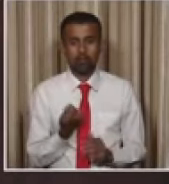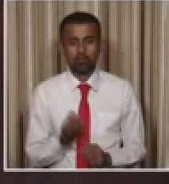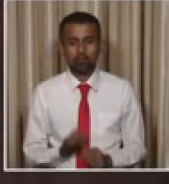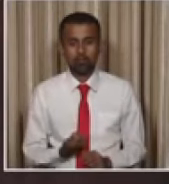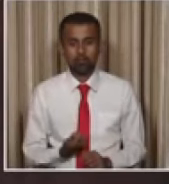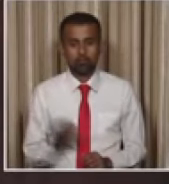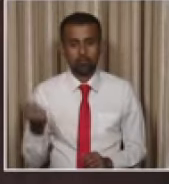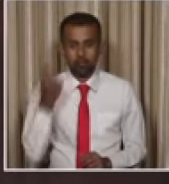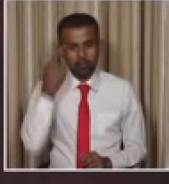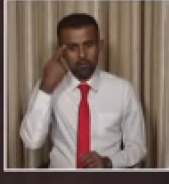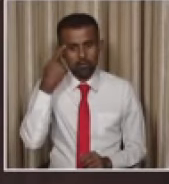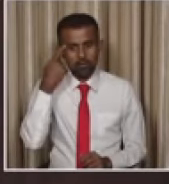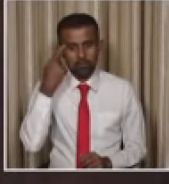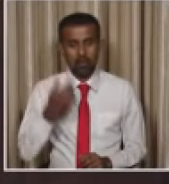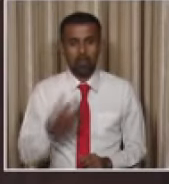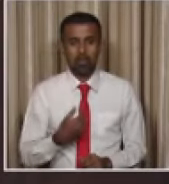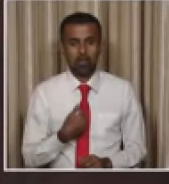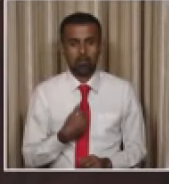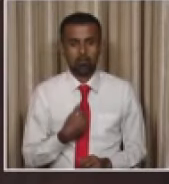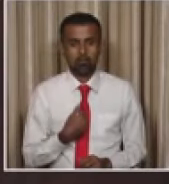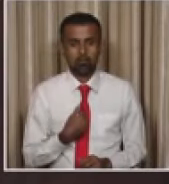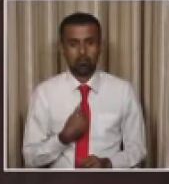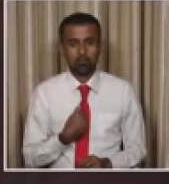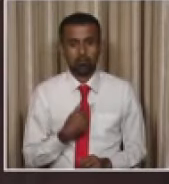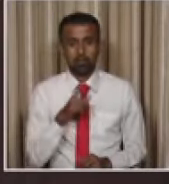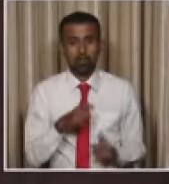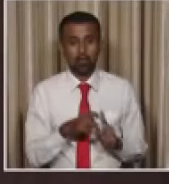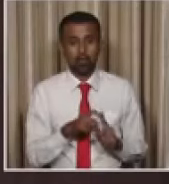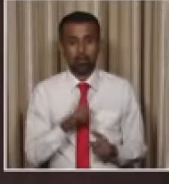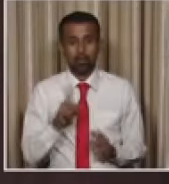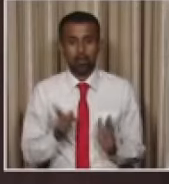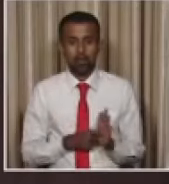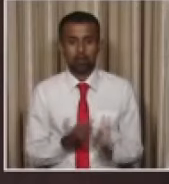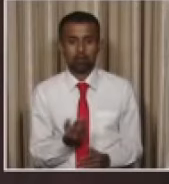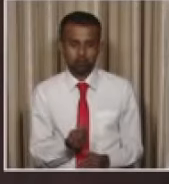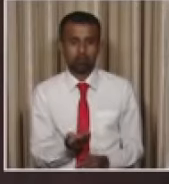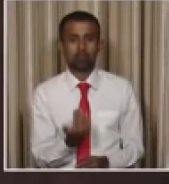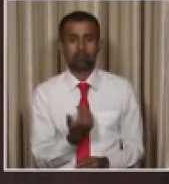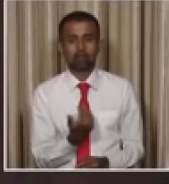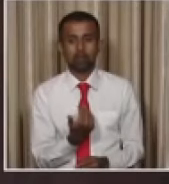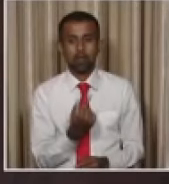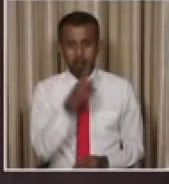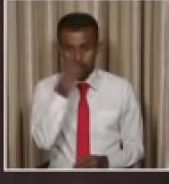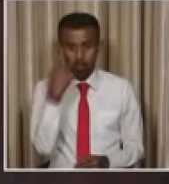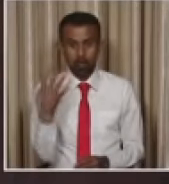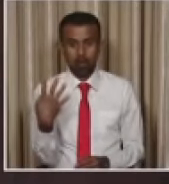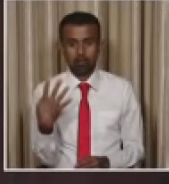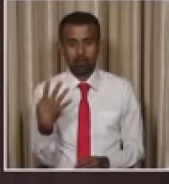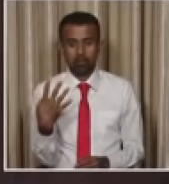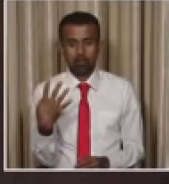Maya Kalpanaka Raino and Esar Apita May Rupial Code is a selection Illadin, Mokota, Masa Hatarak,